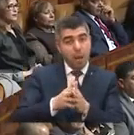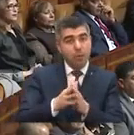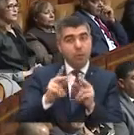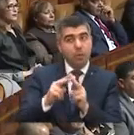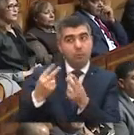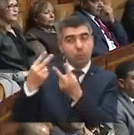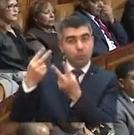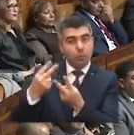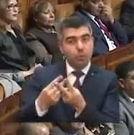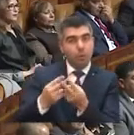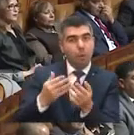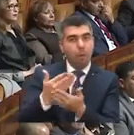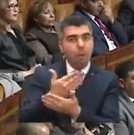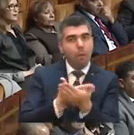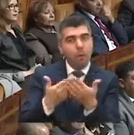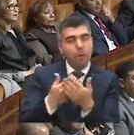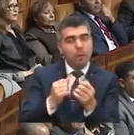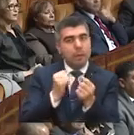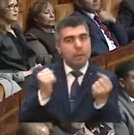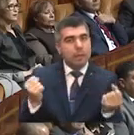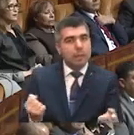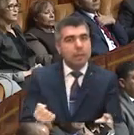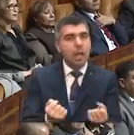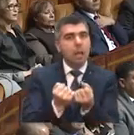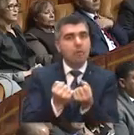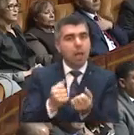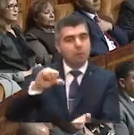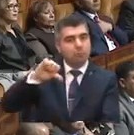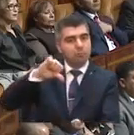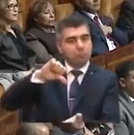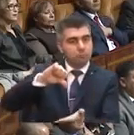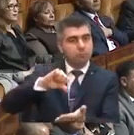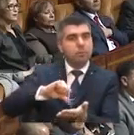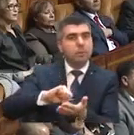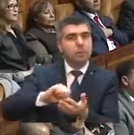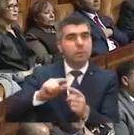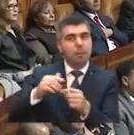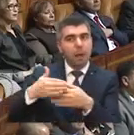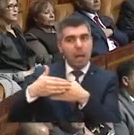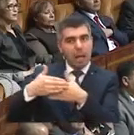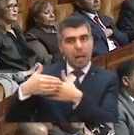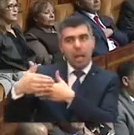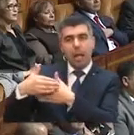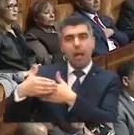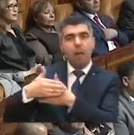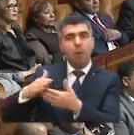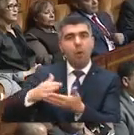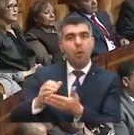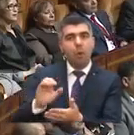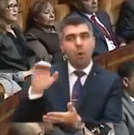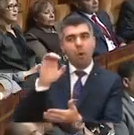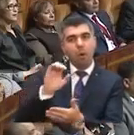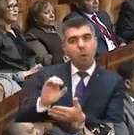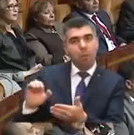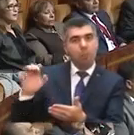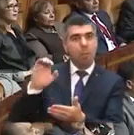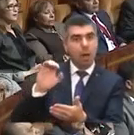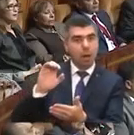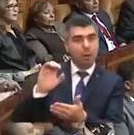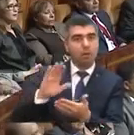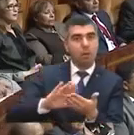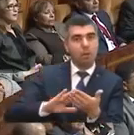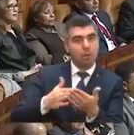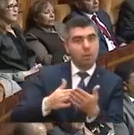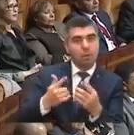للاستثمارات ومحرك للتنميه وتموقعه كارضيه لوجستيكيه لسوق التجاره البحريه الدوليه، والموقع استراتيجي